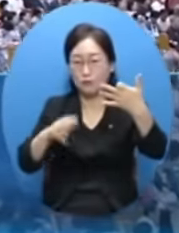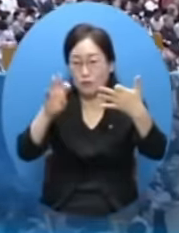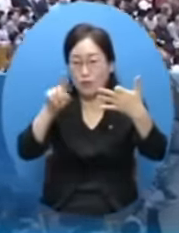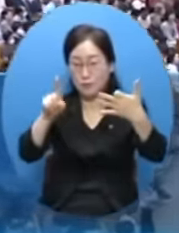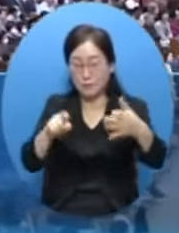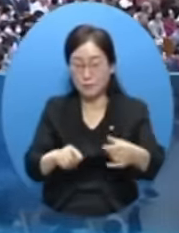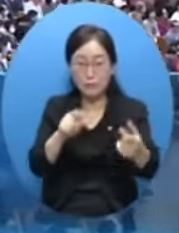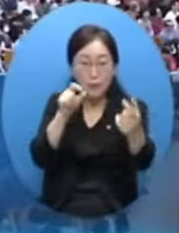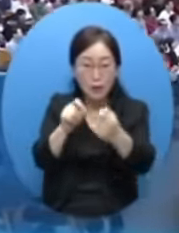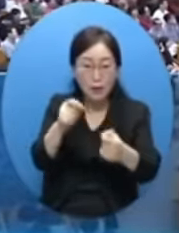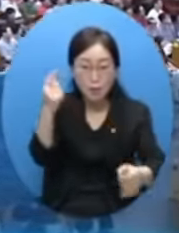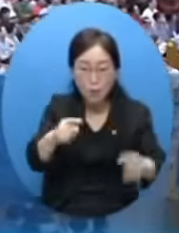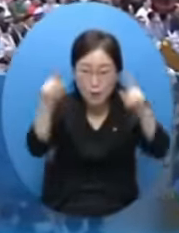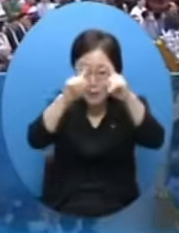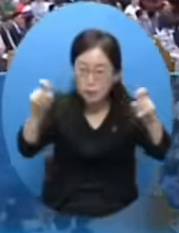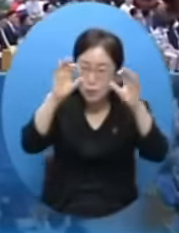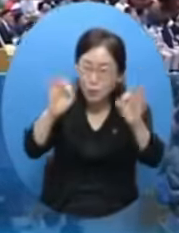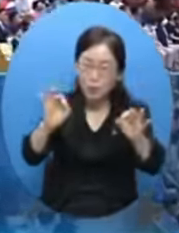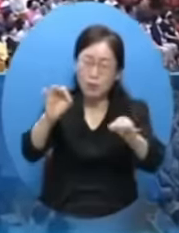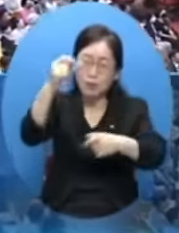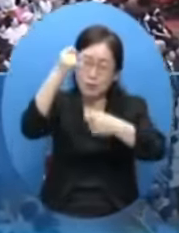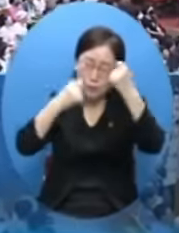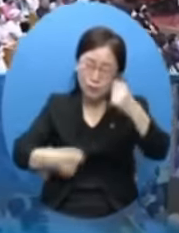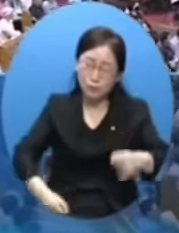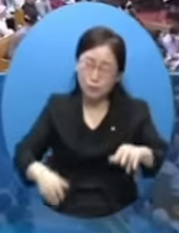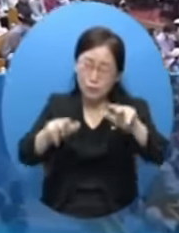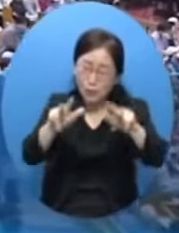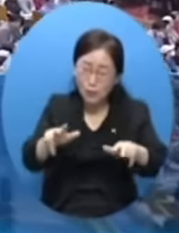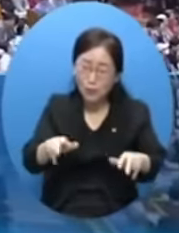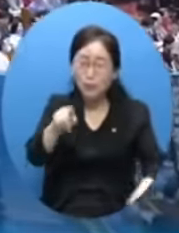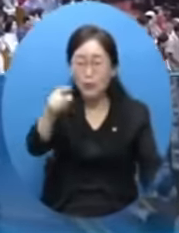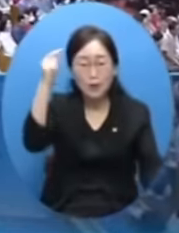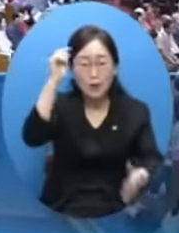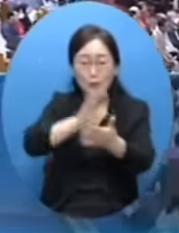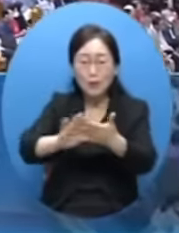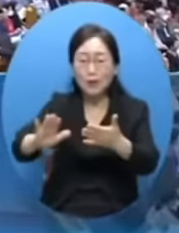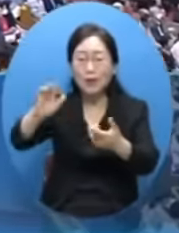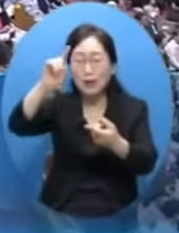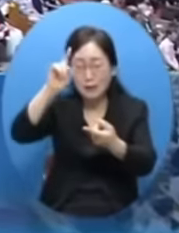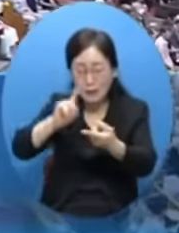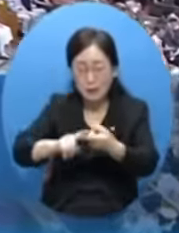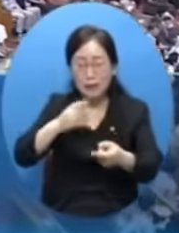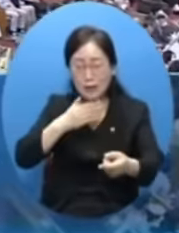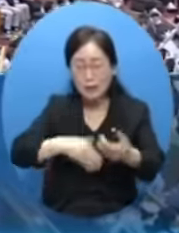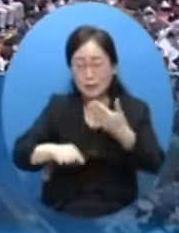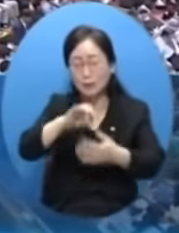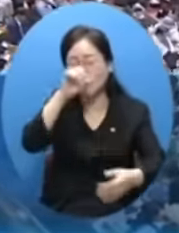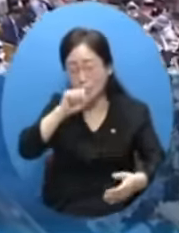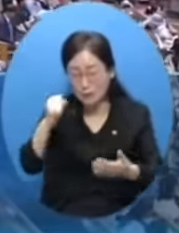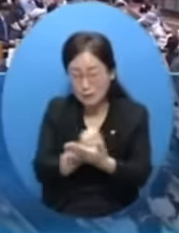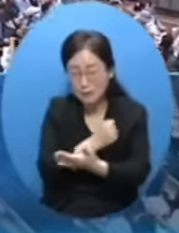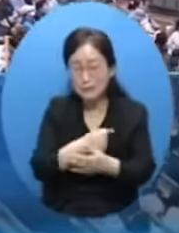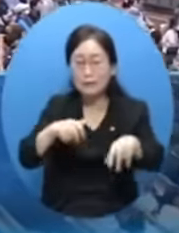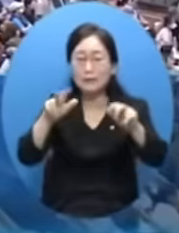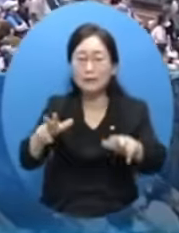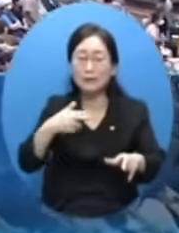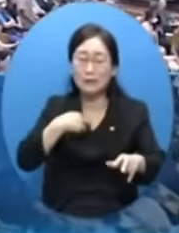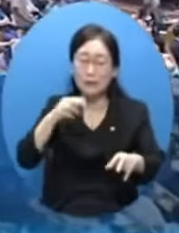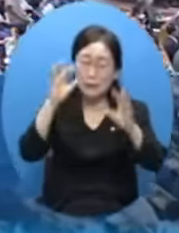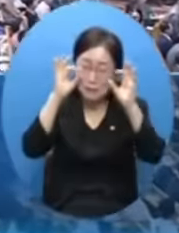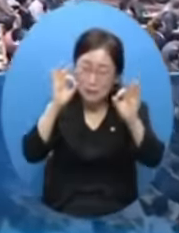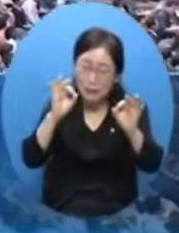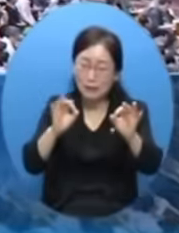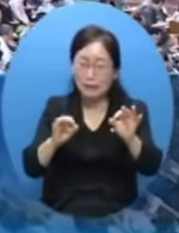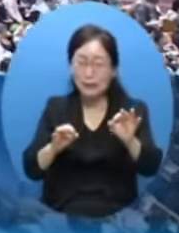오사 성을 보시고 우시며 이르시되 너도 오늘 평화에 관한 일을 알았더라면 좋을 뻔하였거니와 지금 내 눈에